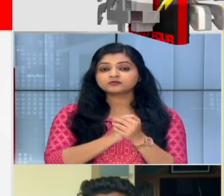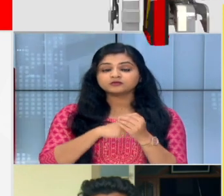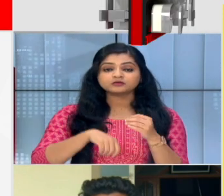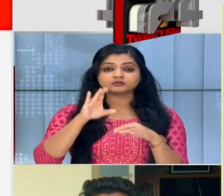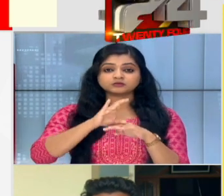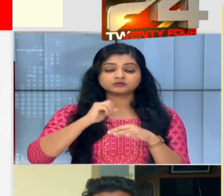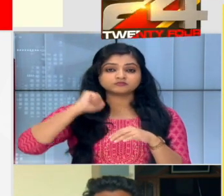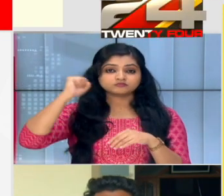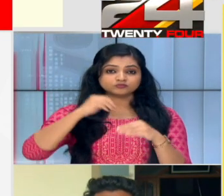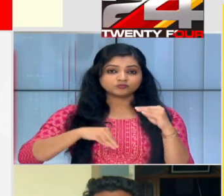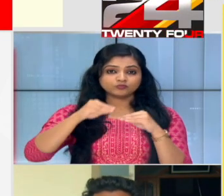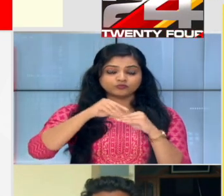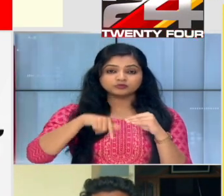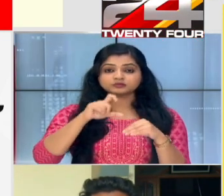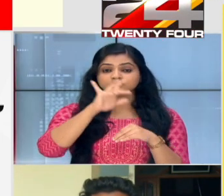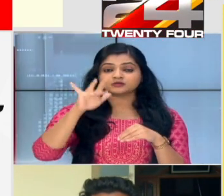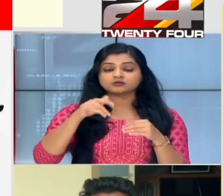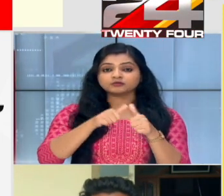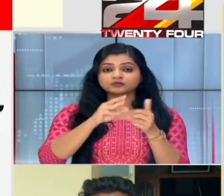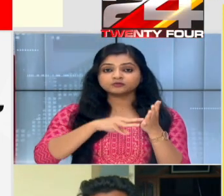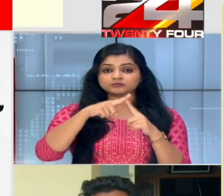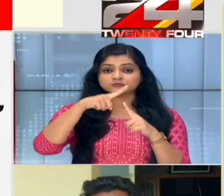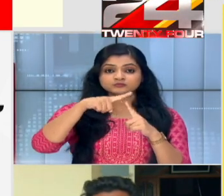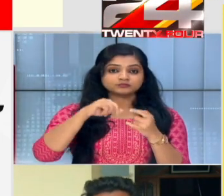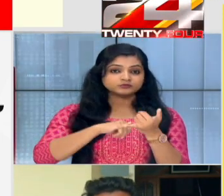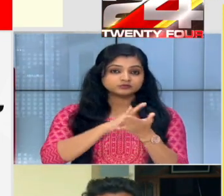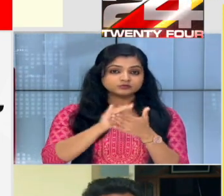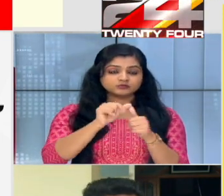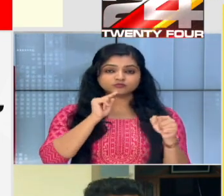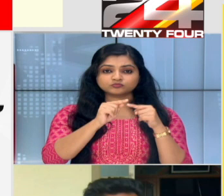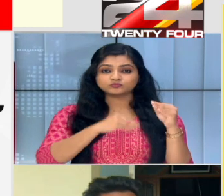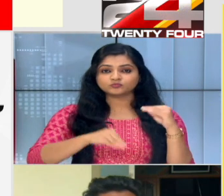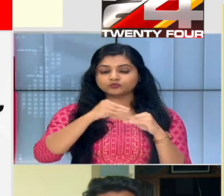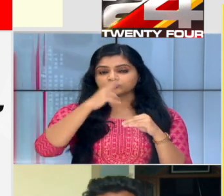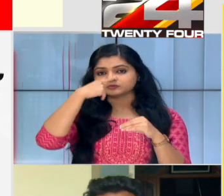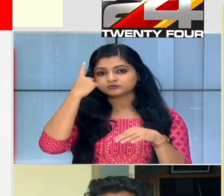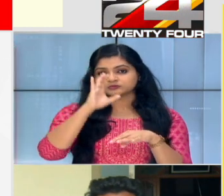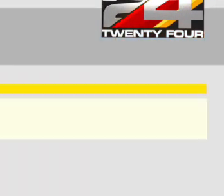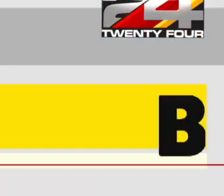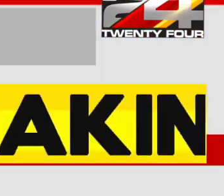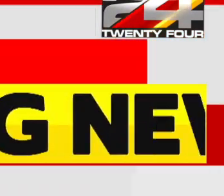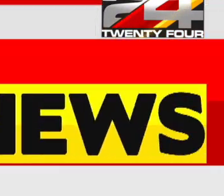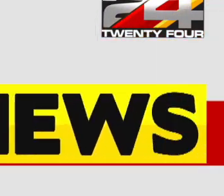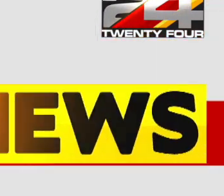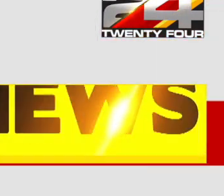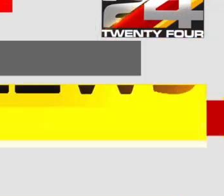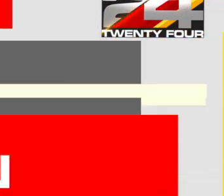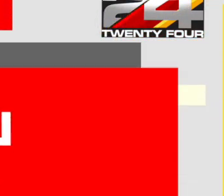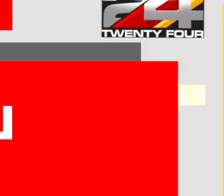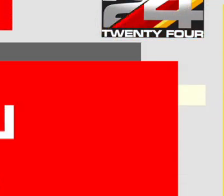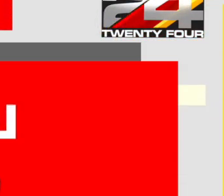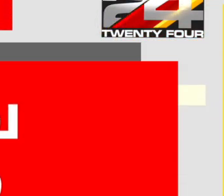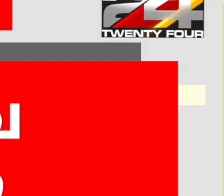യോഗത്തിലുൾപ്പെടെ കേന്ദ്രമന്ത്രി അമിത്ഷായെ ഉൾപ്പെടെ പരസ്യമായി വിമർശിക്കുന്ന നിലയിലേക്ക് മാറിയിരുന്നു. മാറിയിരുന്നു. അന്ന് ആ സമയത്തെല്ലാം പറഞ്ഞത്